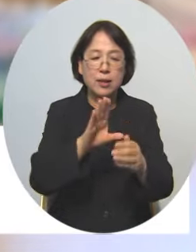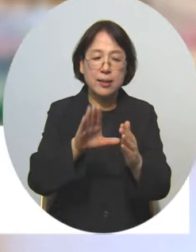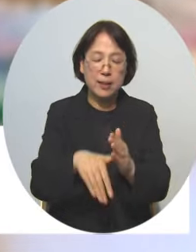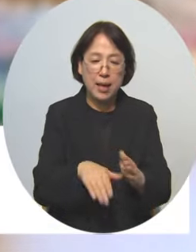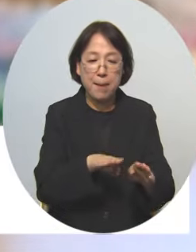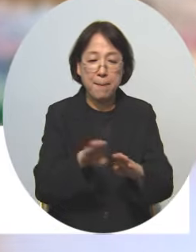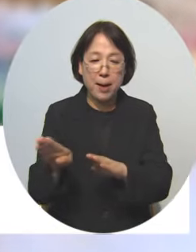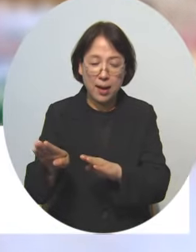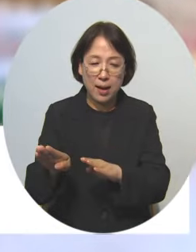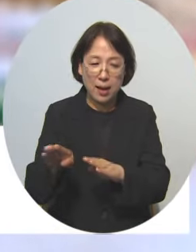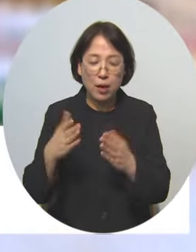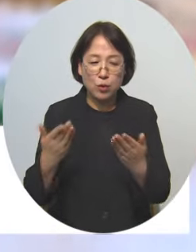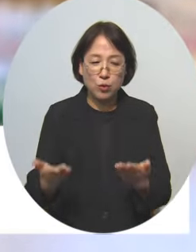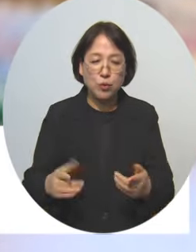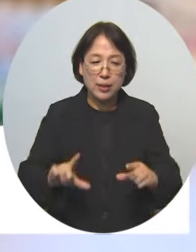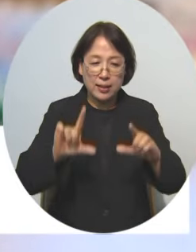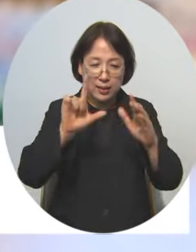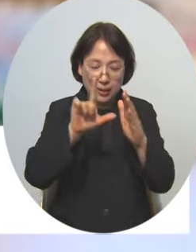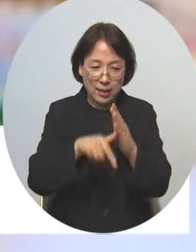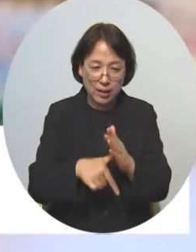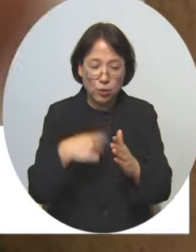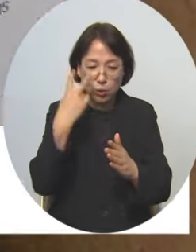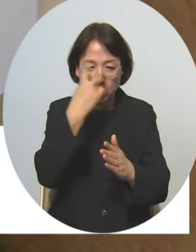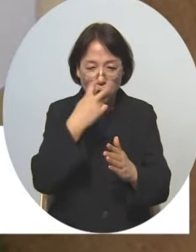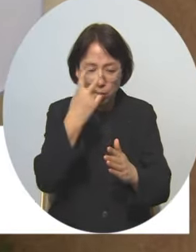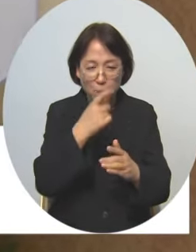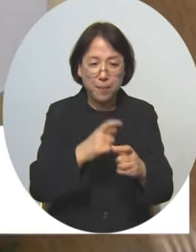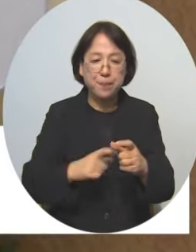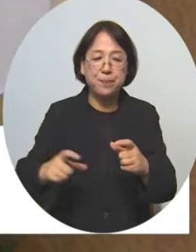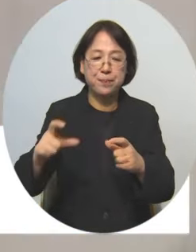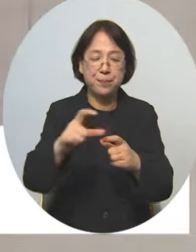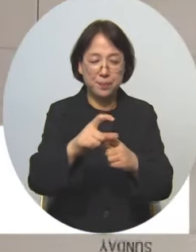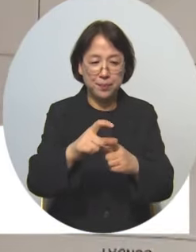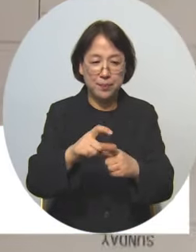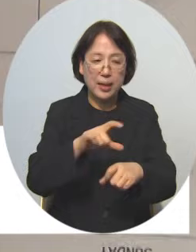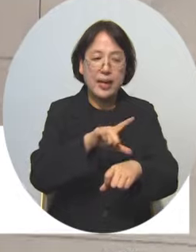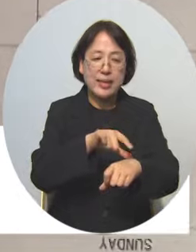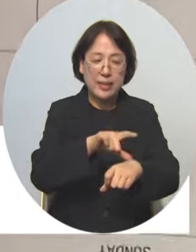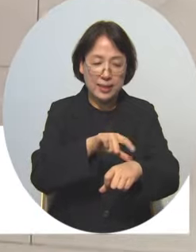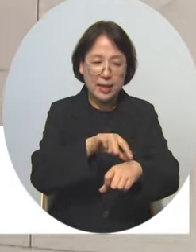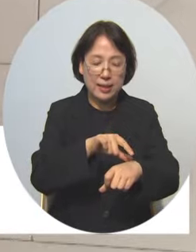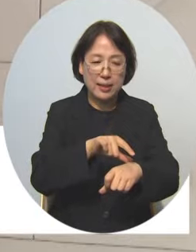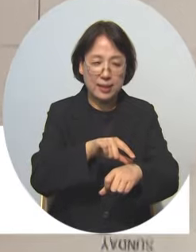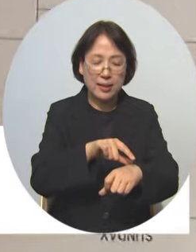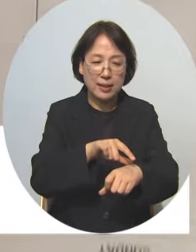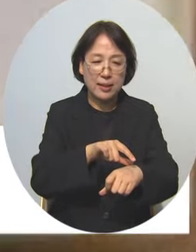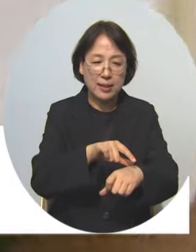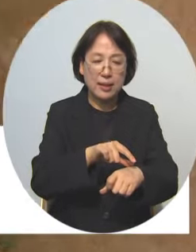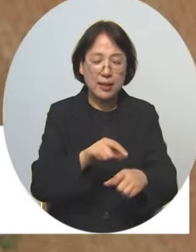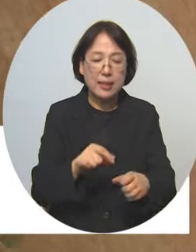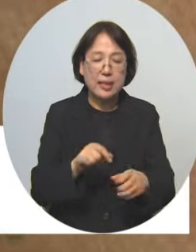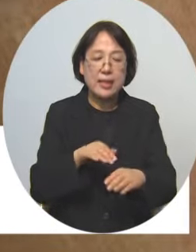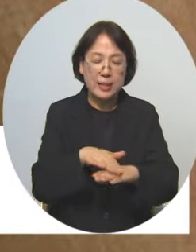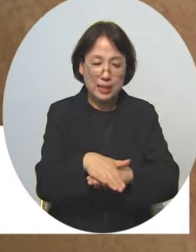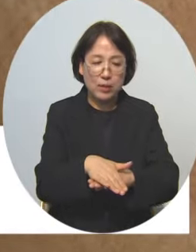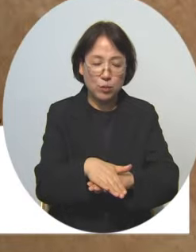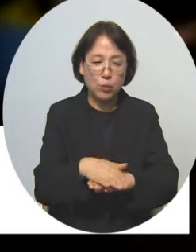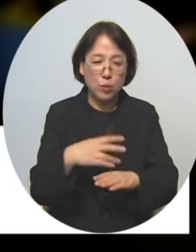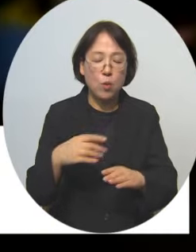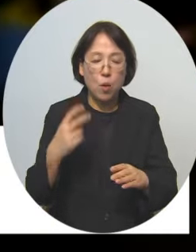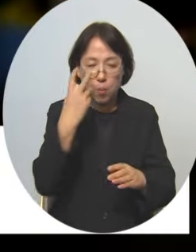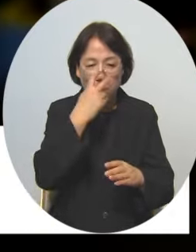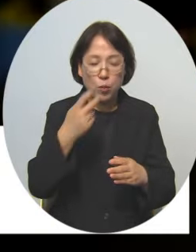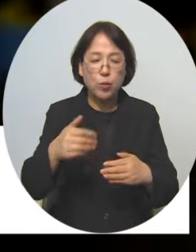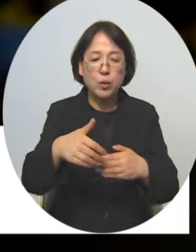등 틈새 돌봄도 강화합니다. 시간제 보육기관을 2027년까지 3,600개 반으로 확대하고